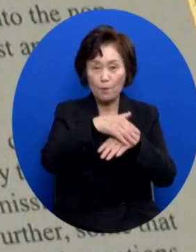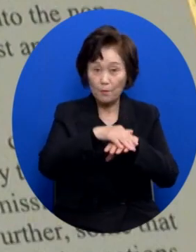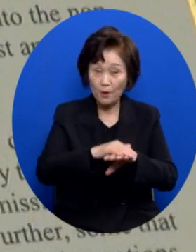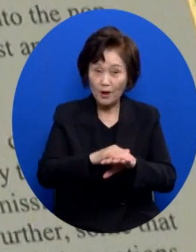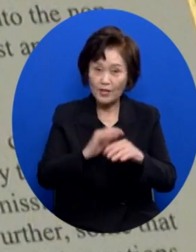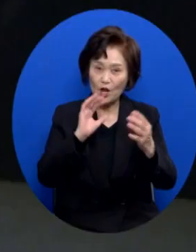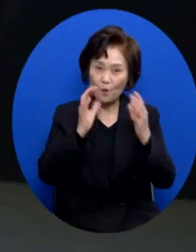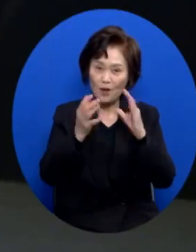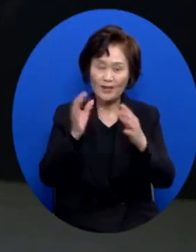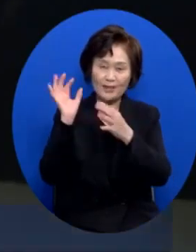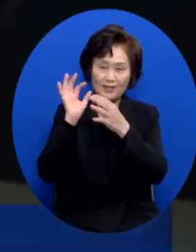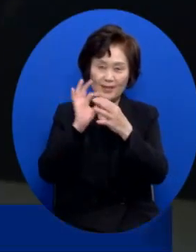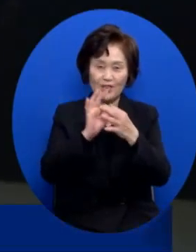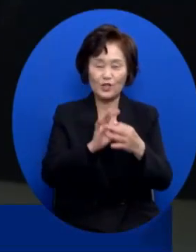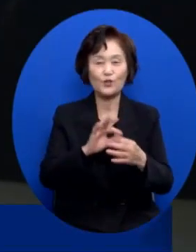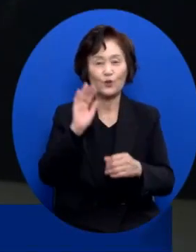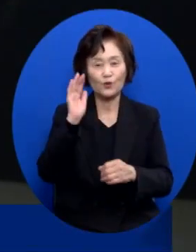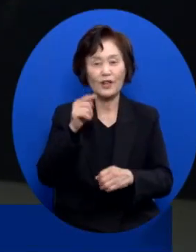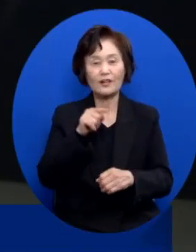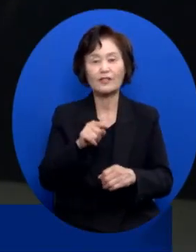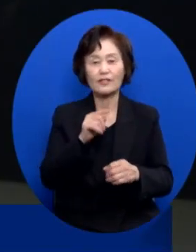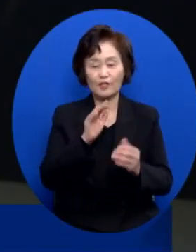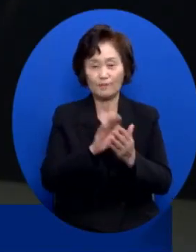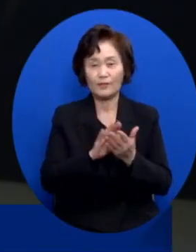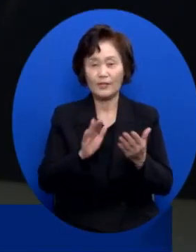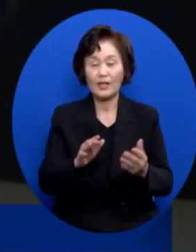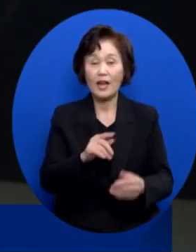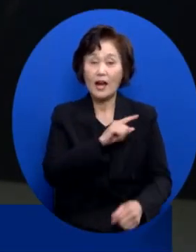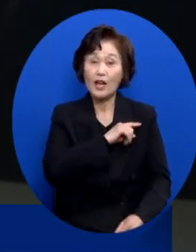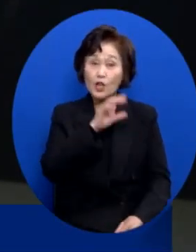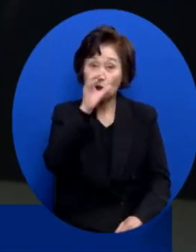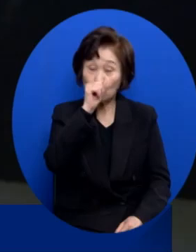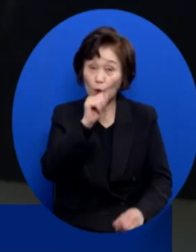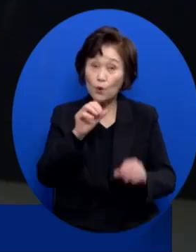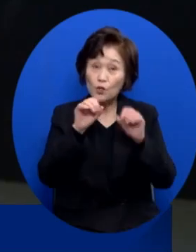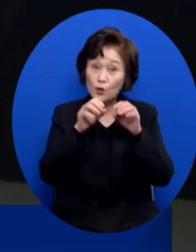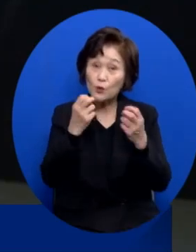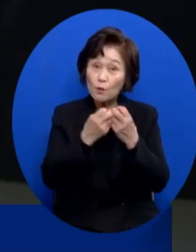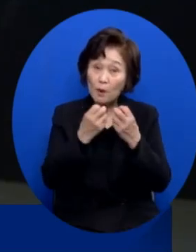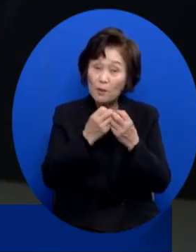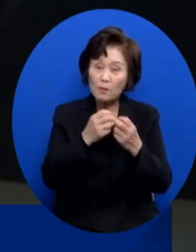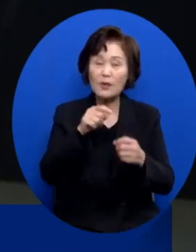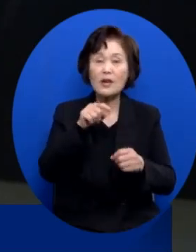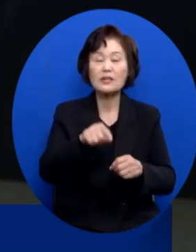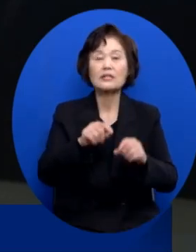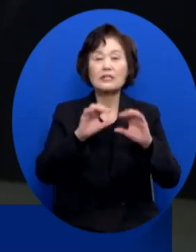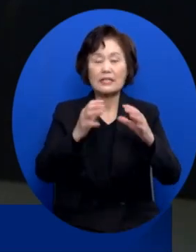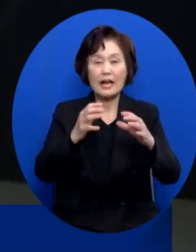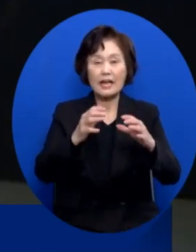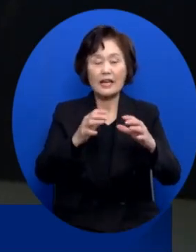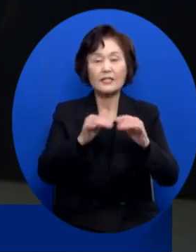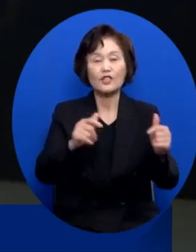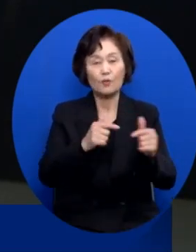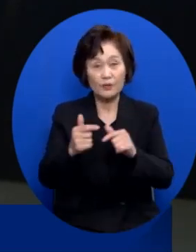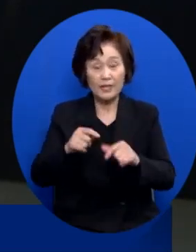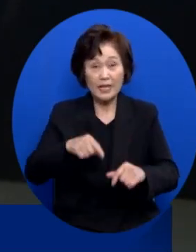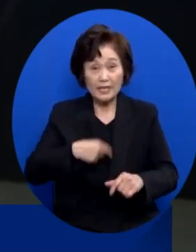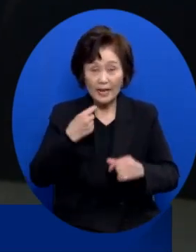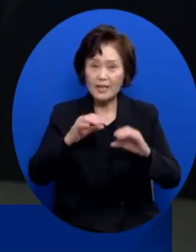예정입니다 가장 좋은 성교는 뭐냐면은 그 나라 백성이 자기 백성들에게 복음을 전하는 거예요